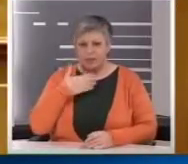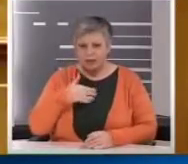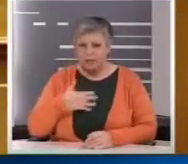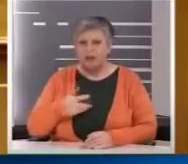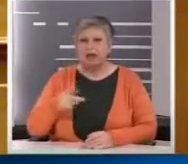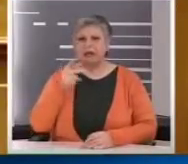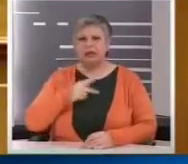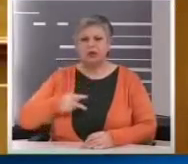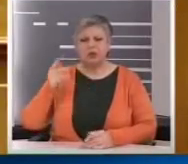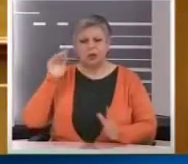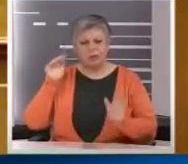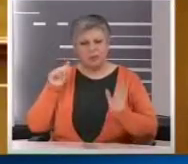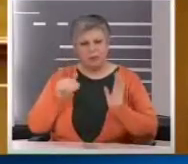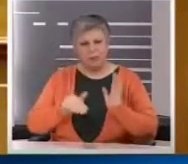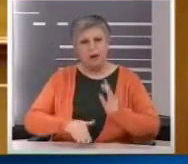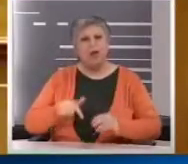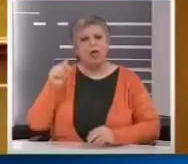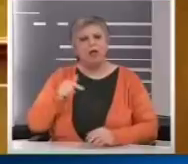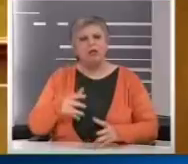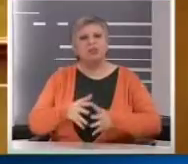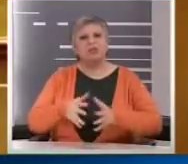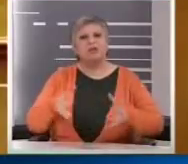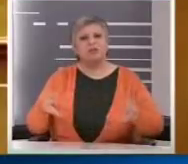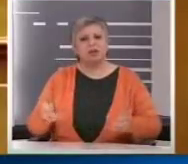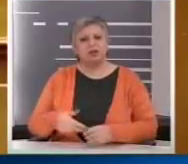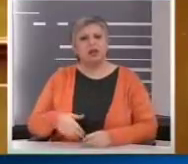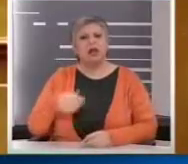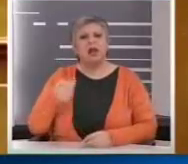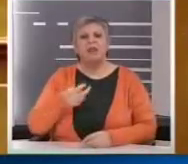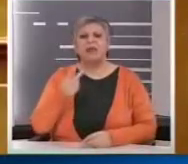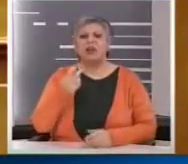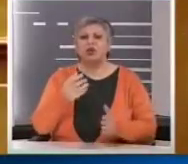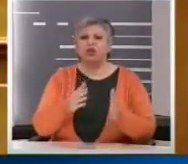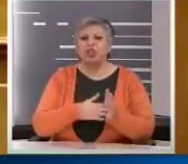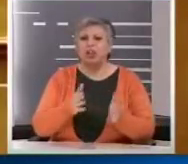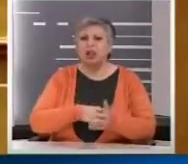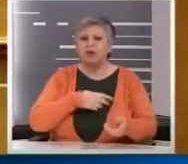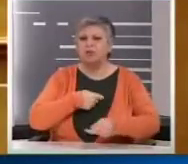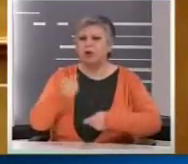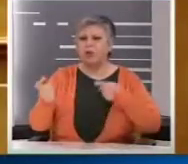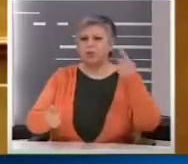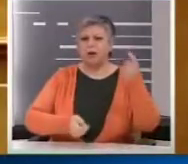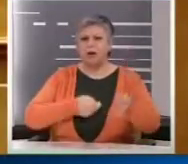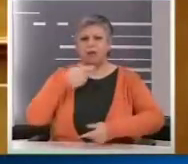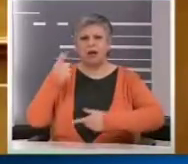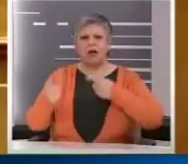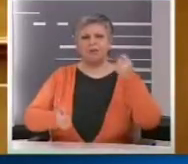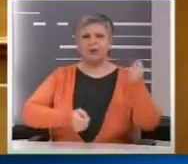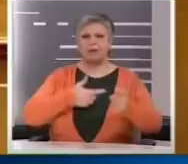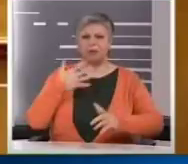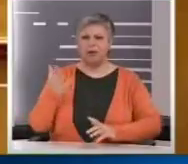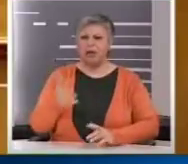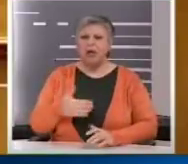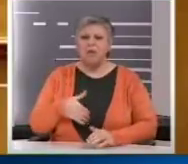Και αποκαλύψαμε ότι φεύγαν τα 20.000, άρα σαν το χαλάζι, με ρυθμούς πολυβόλου. Πάρε και δώσε και εμένα